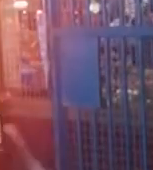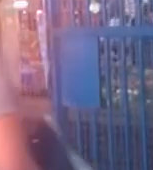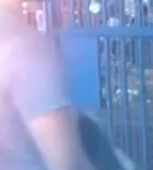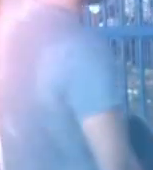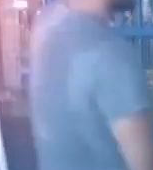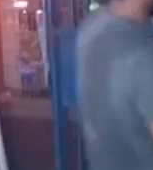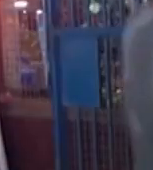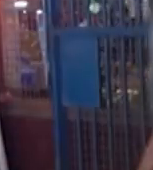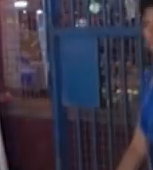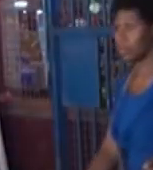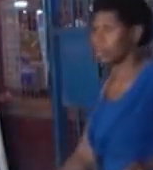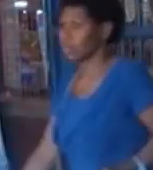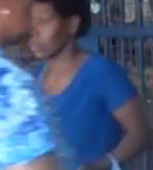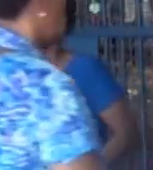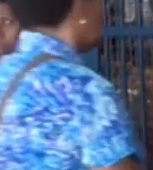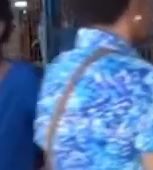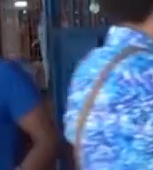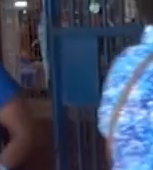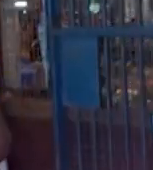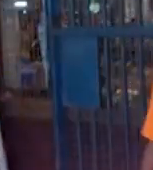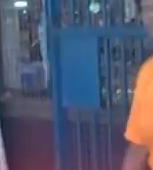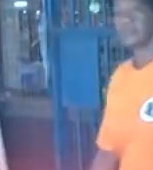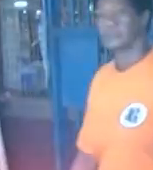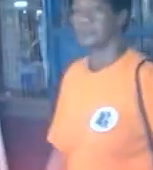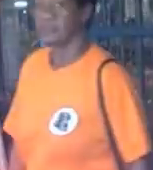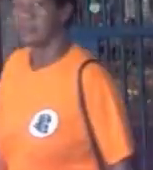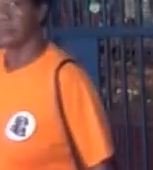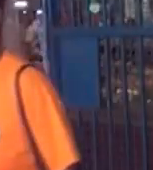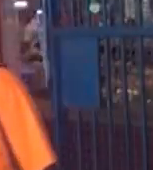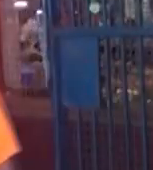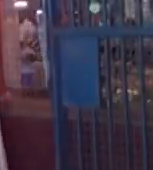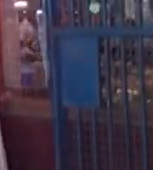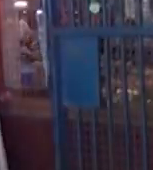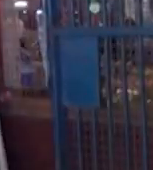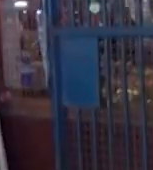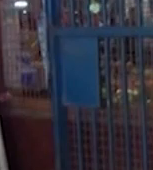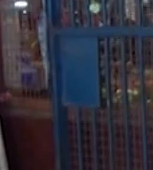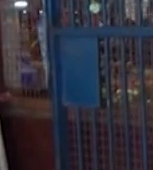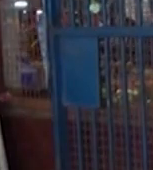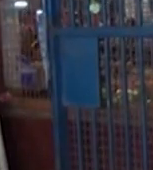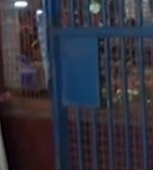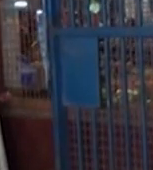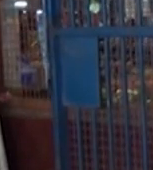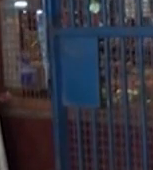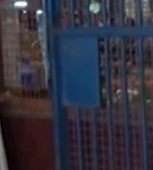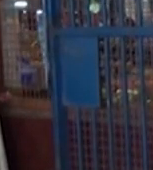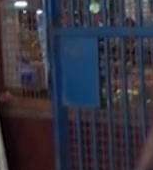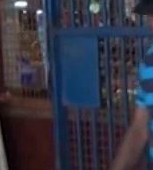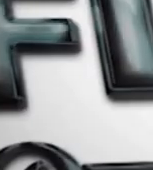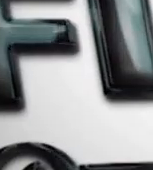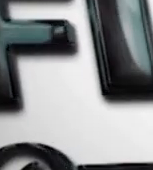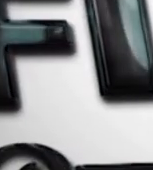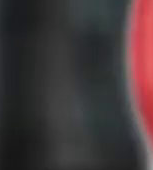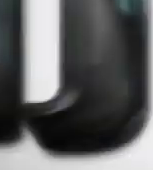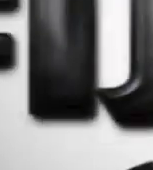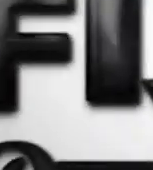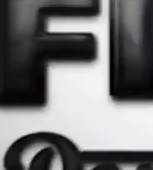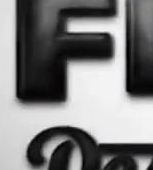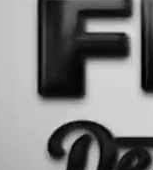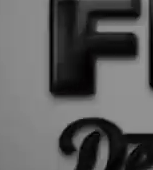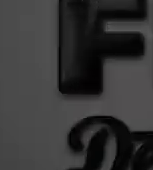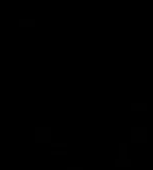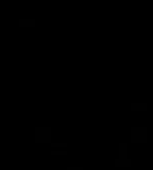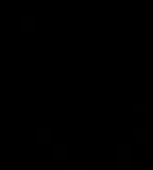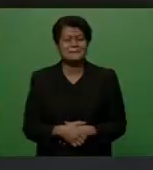कुमार स्वामी नायक है गोंगो लेवू लटोका रेडियो फीजी 2 में पुराना गाना लगे हमें बहुत अच्छा लगे रेडियो फीजी